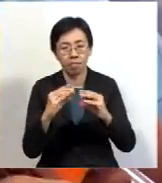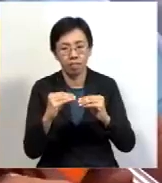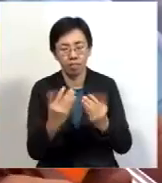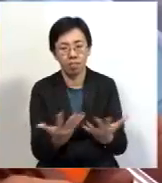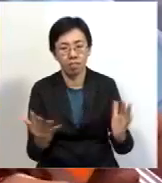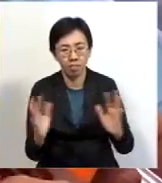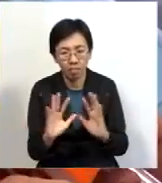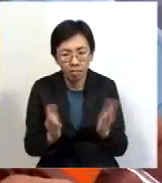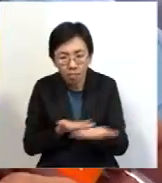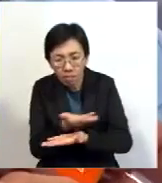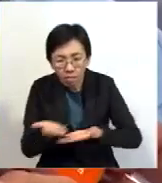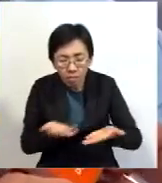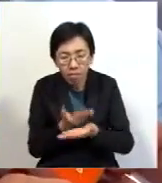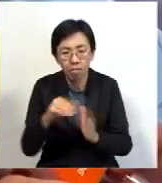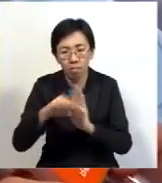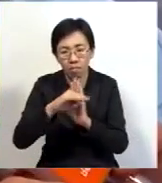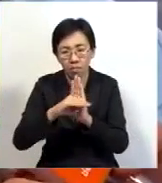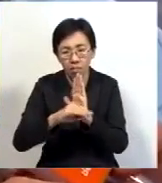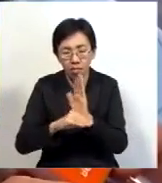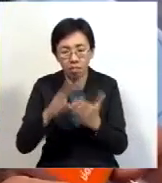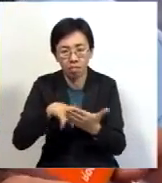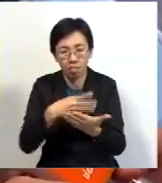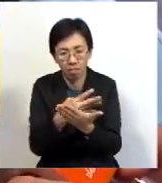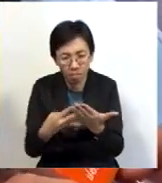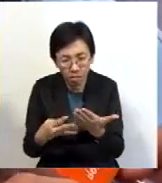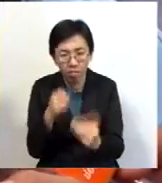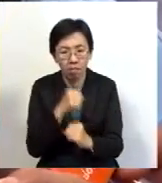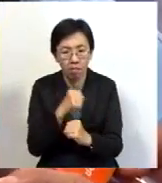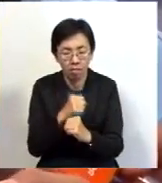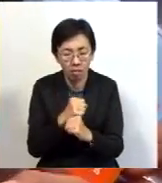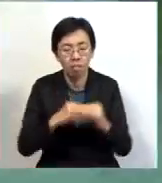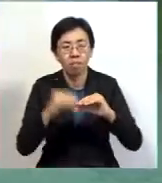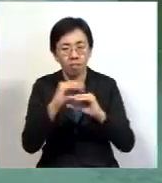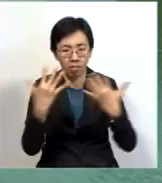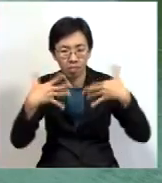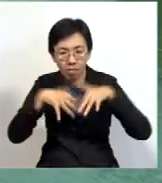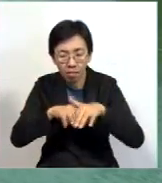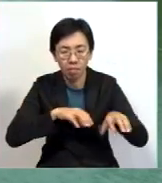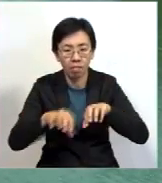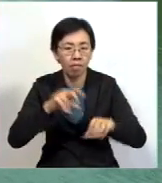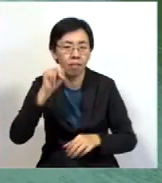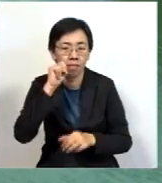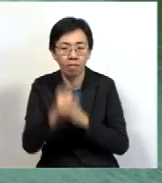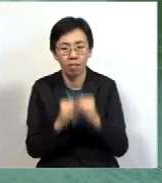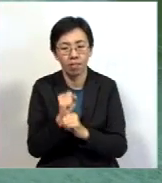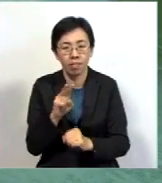ยก็มีมติเห็นชอบหลักเกณฑ์การพิจารณาแผนงานโครงการแผนงานบูรณาการบริหารจัดการทรัพยากรน้